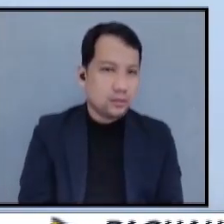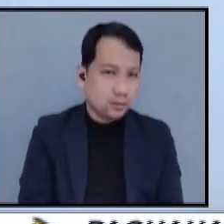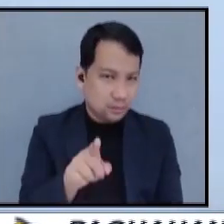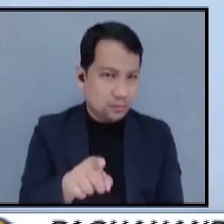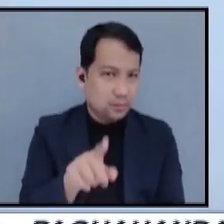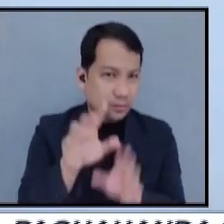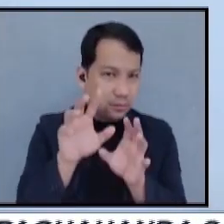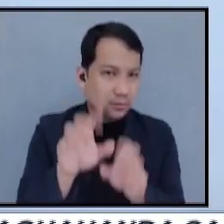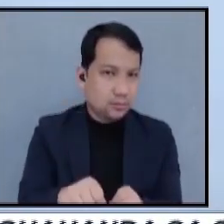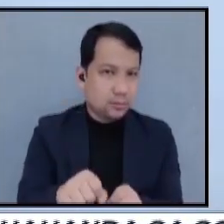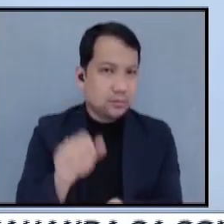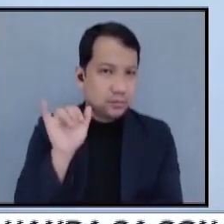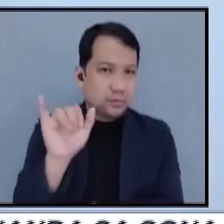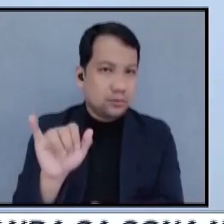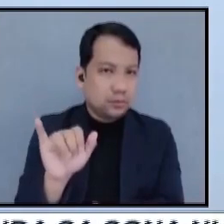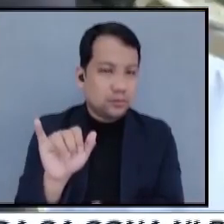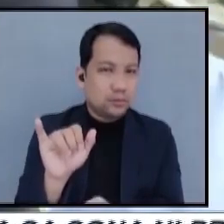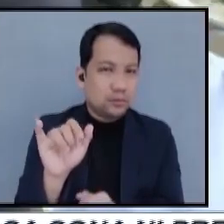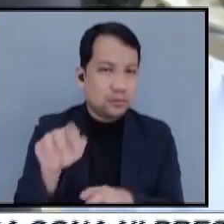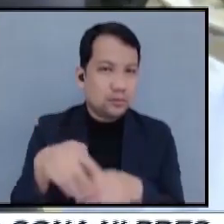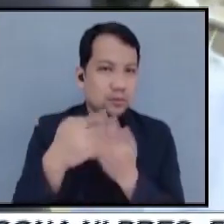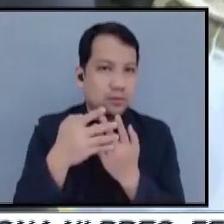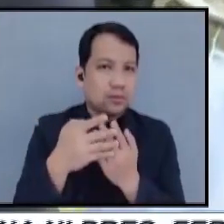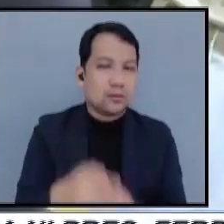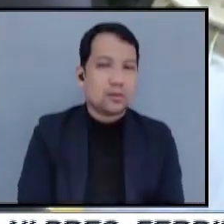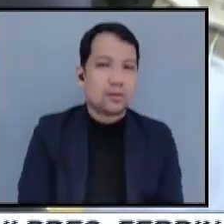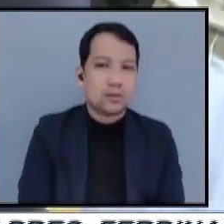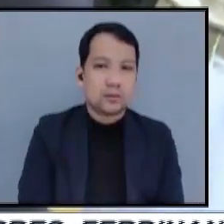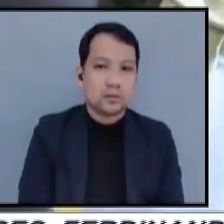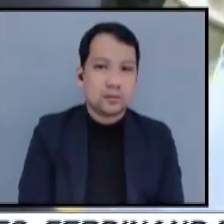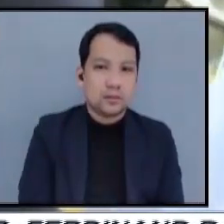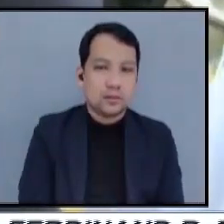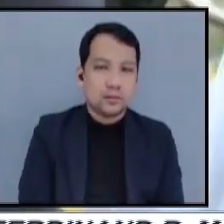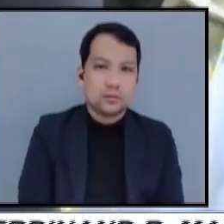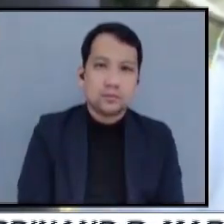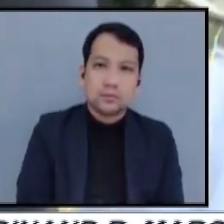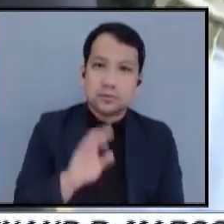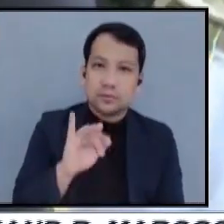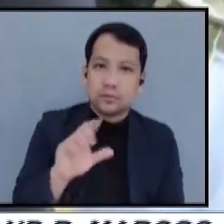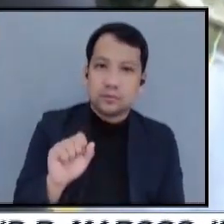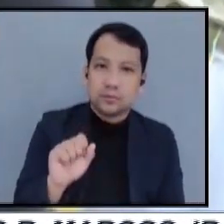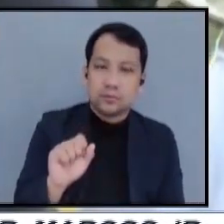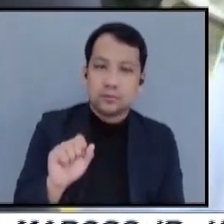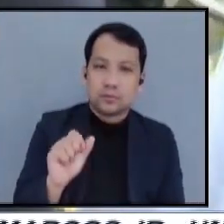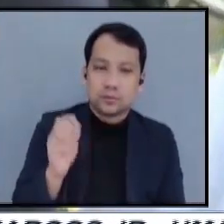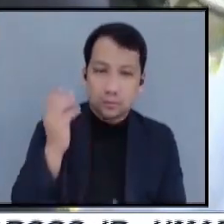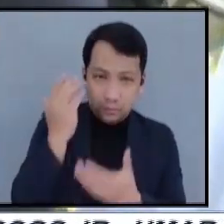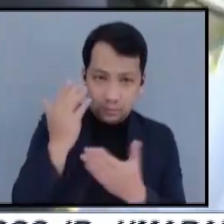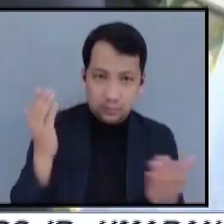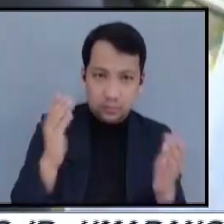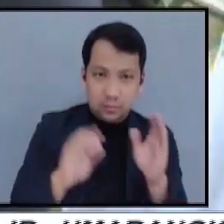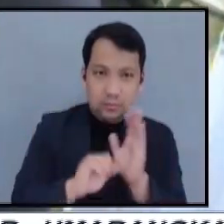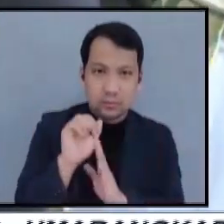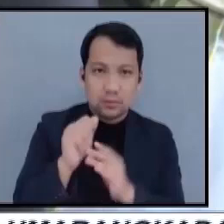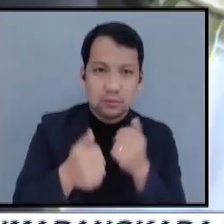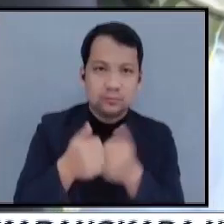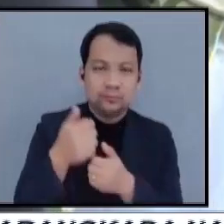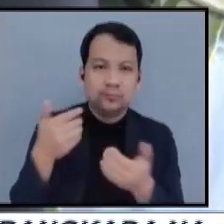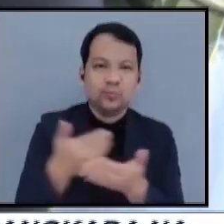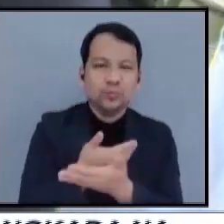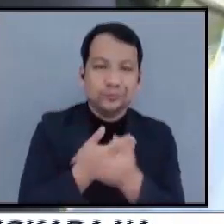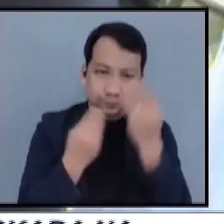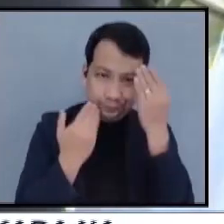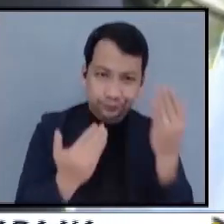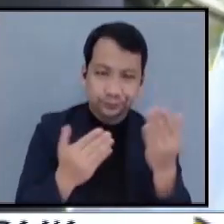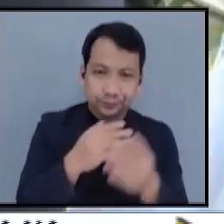ma-lifetime imprisonment kayo, non-bailable. Ayon pa kay Briones, nahangad ng naturang bill na magroon ng bagong pag-asa ang mga magsasaka para